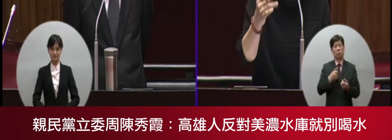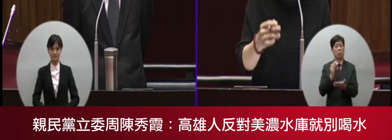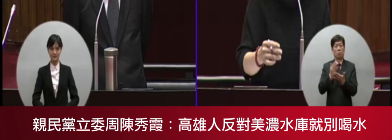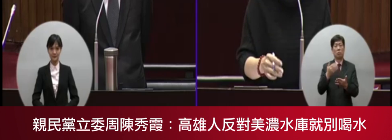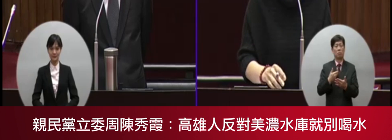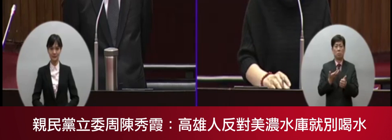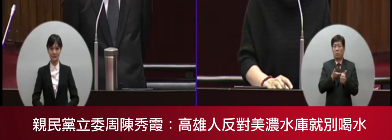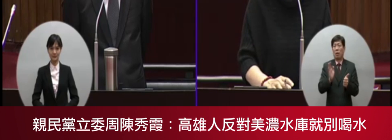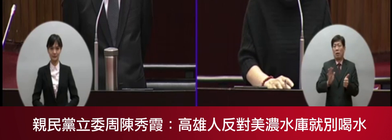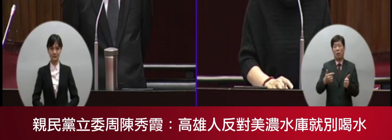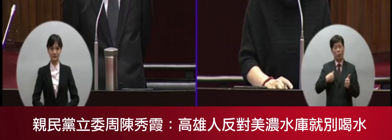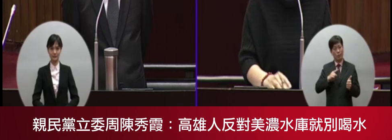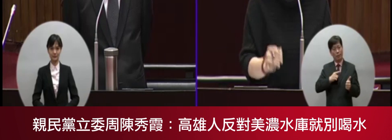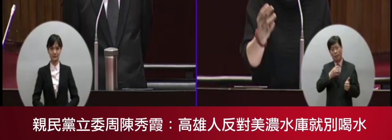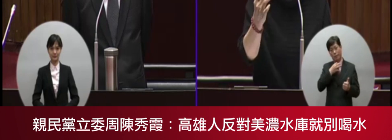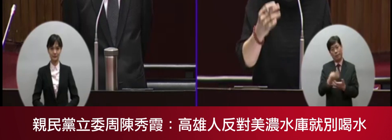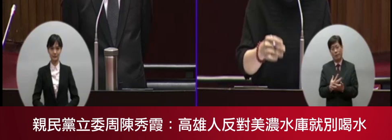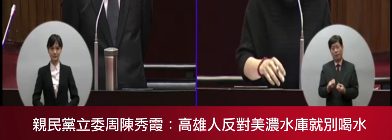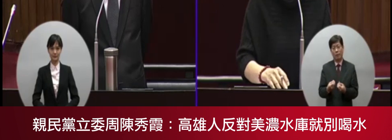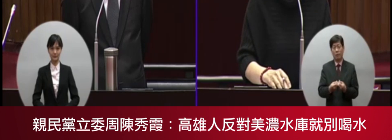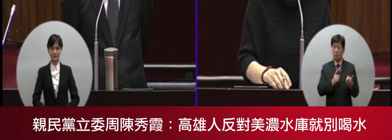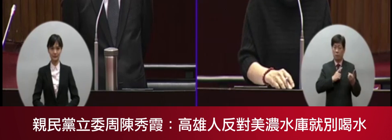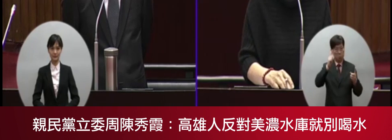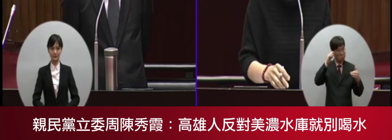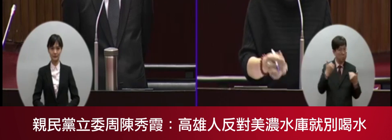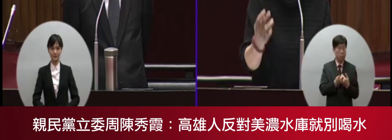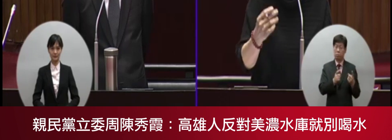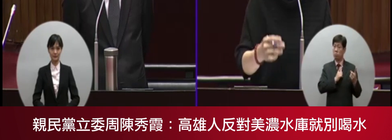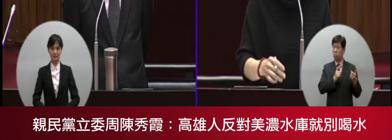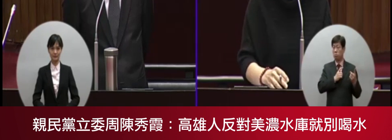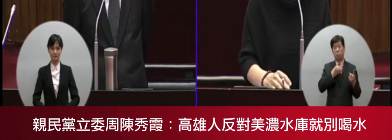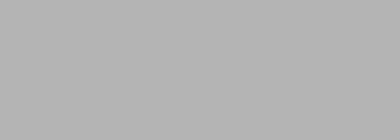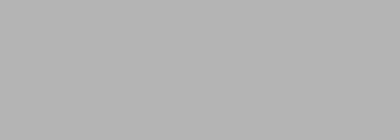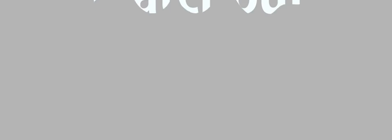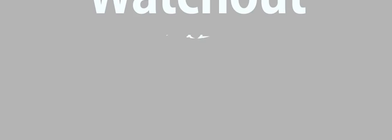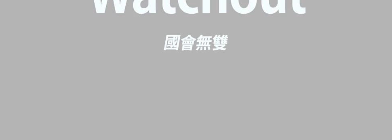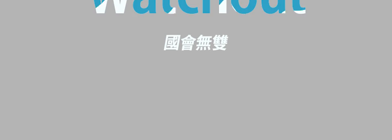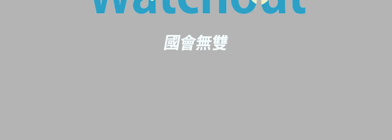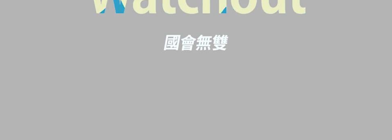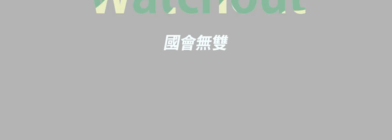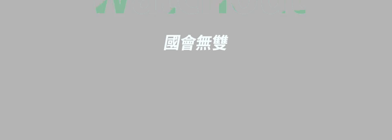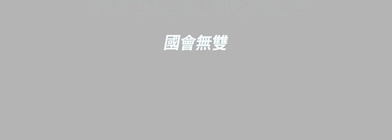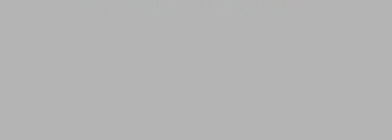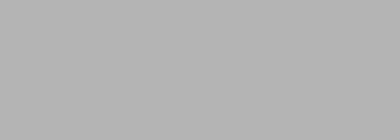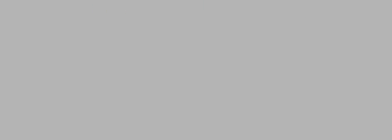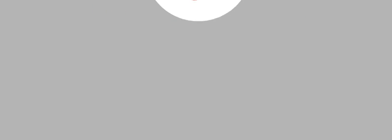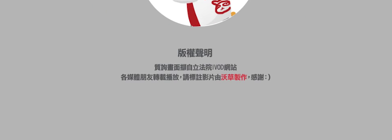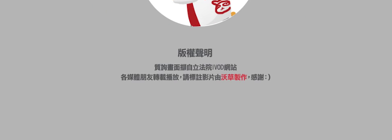供应他们，我们自己都不够了啊！那他们反对，他们就不要喝水啦。